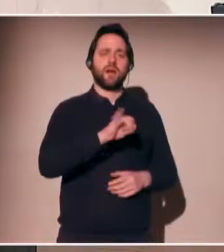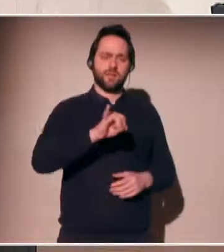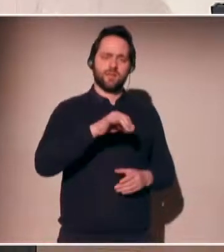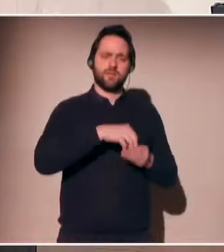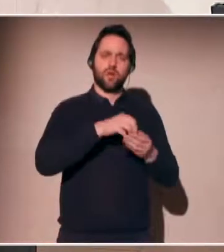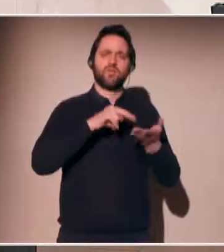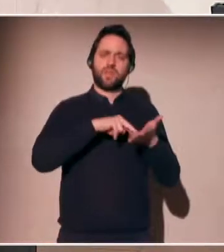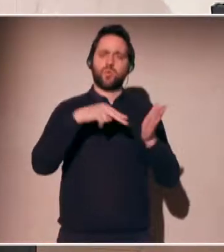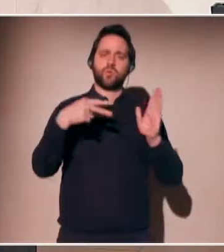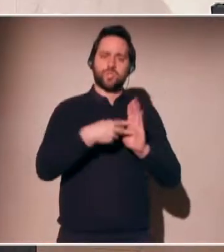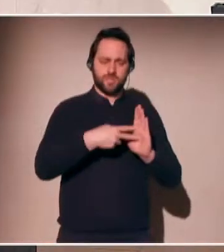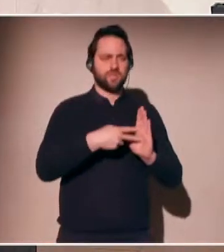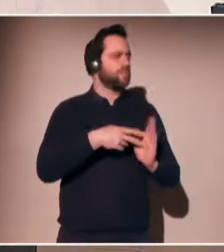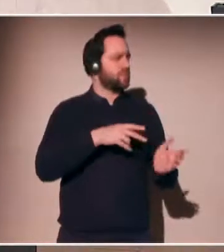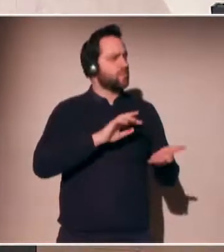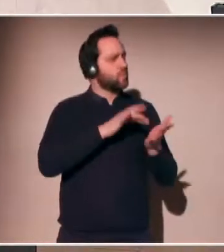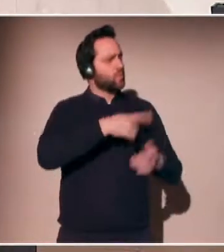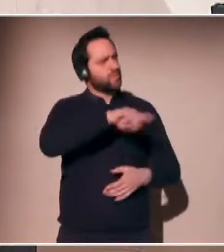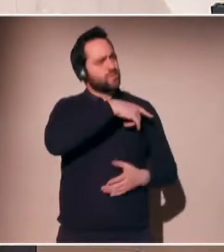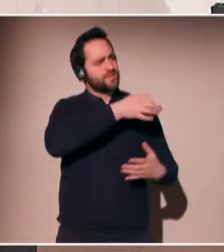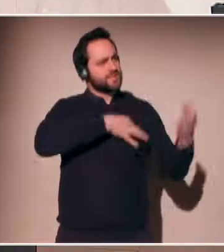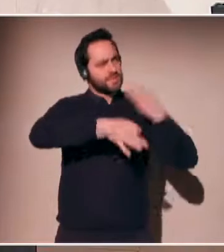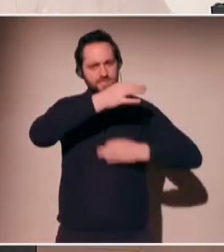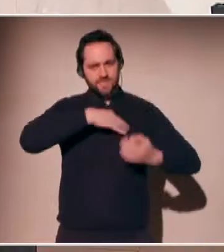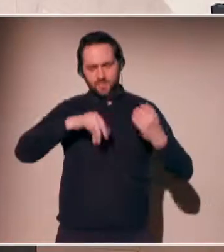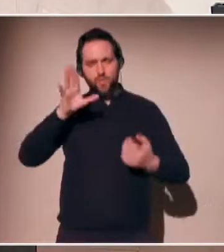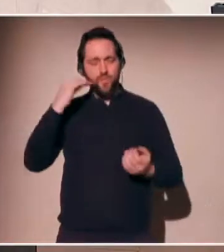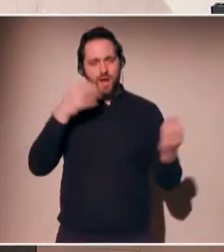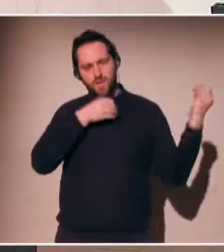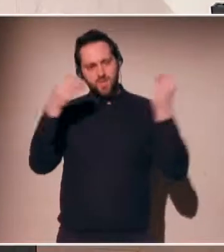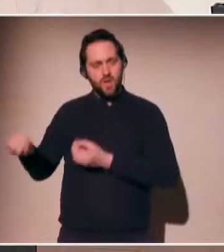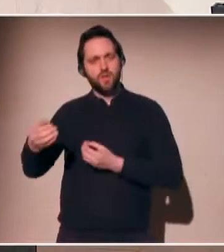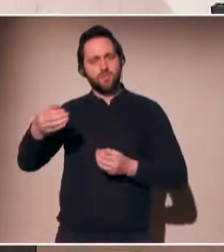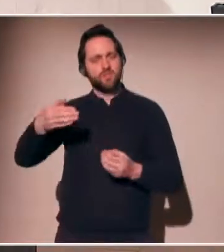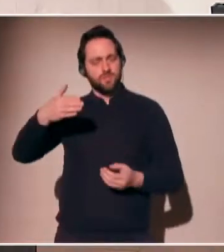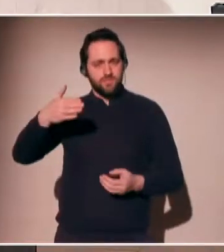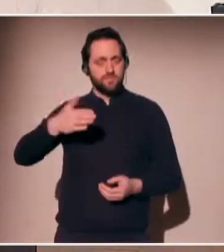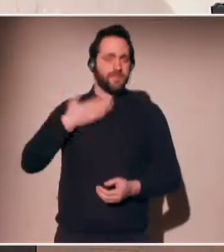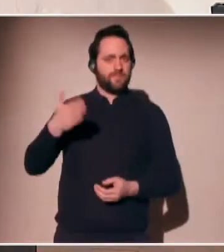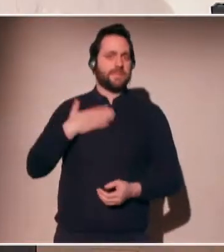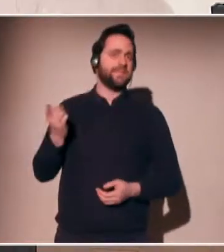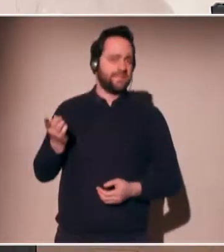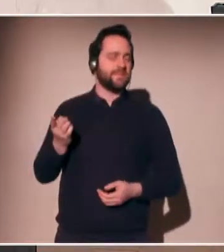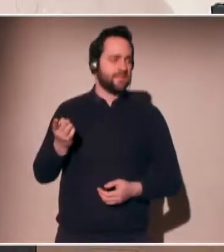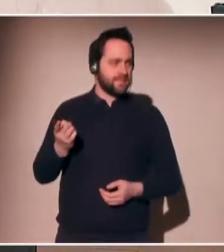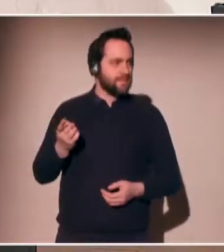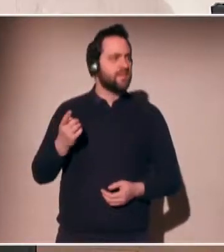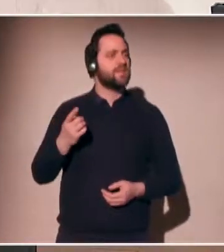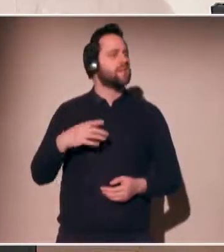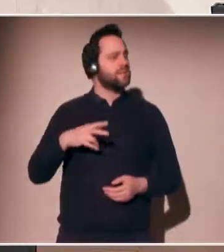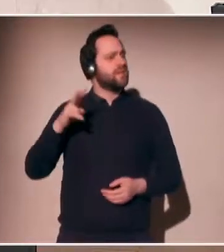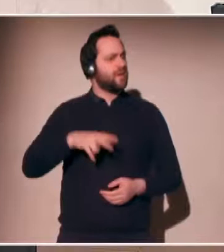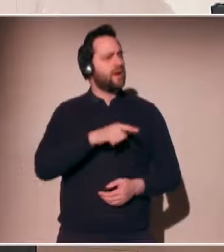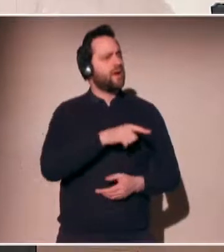mentionné les bénéfices pour l'humanité. Et j'ai lu que vous aviez vraiment mis l'accent sur une intelligence artificielle mettant